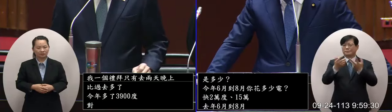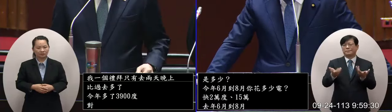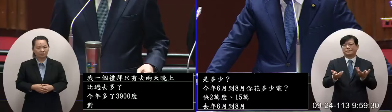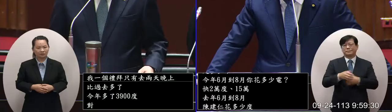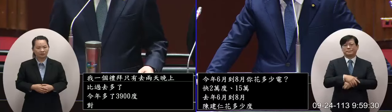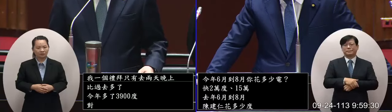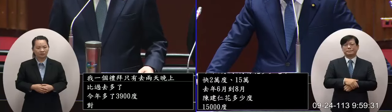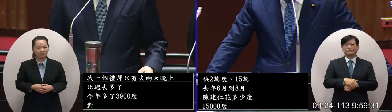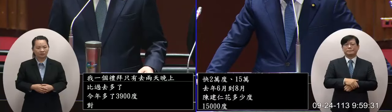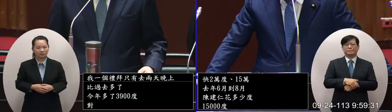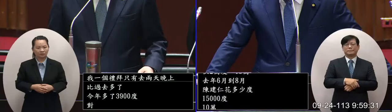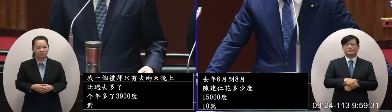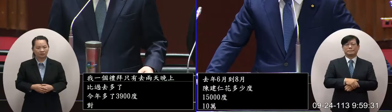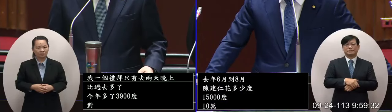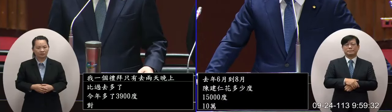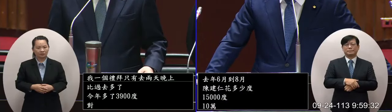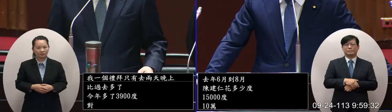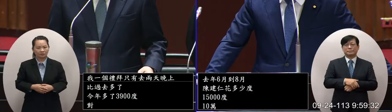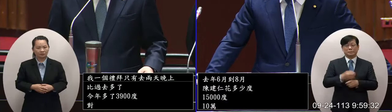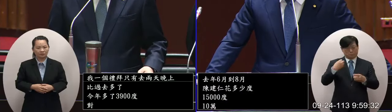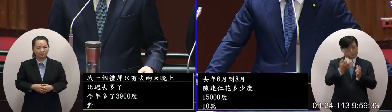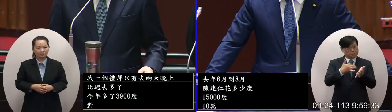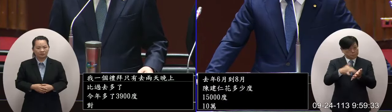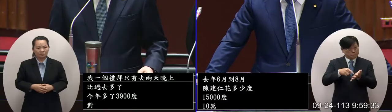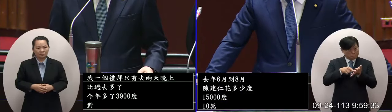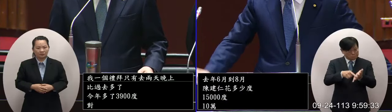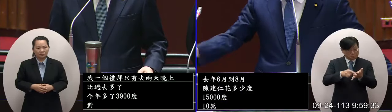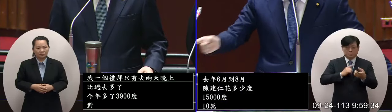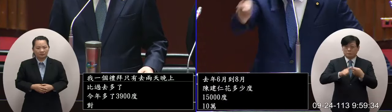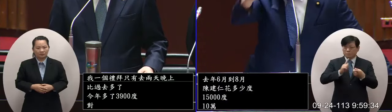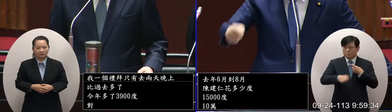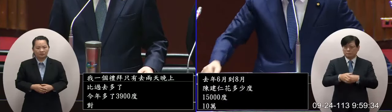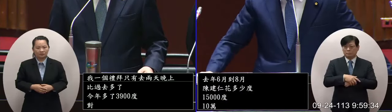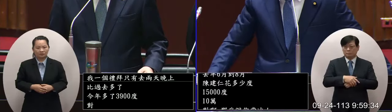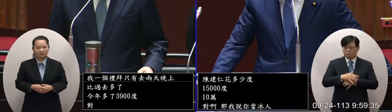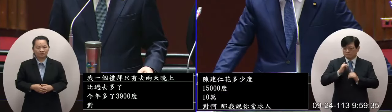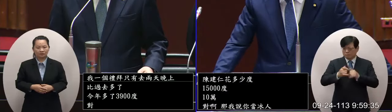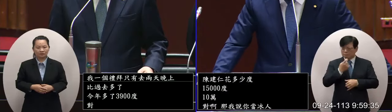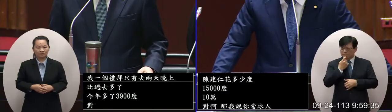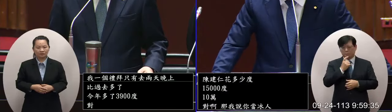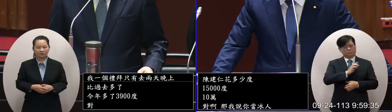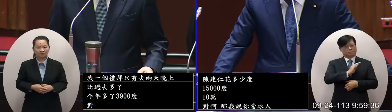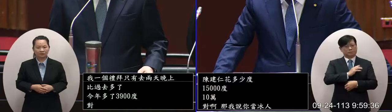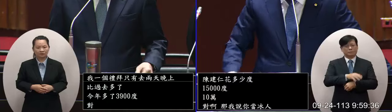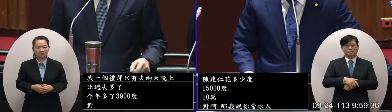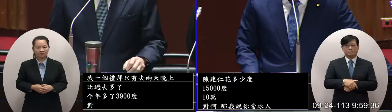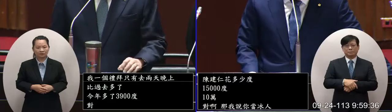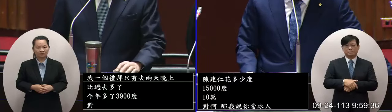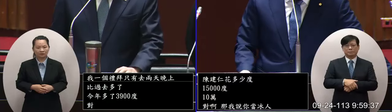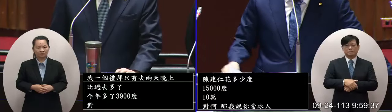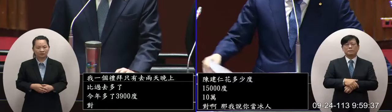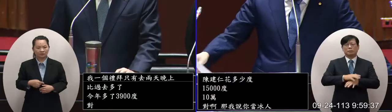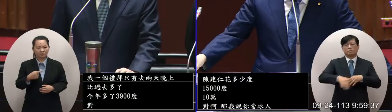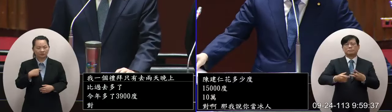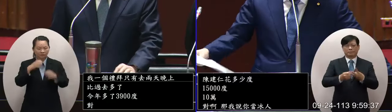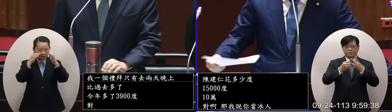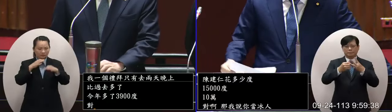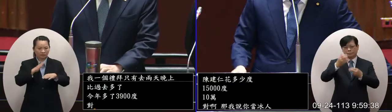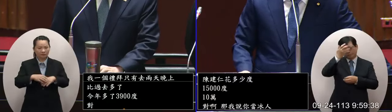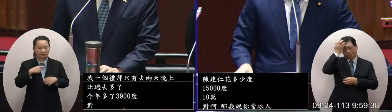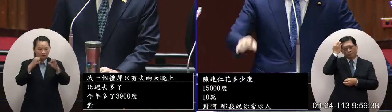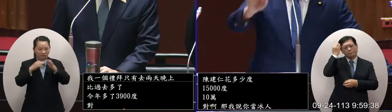啊。你觉得我讲你们预算编列没有道理吗？今天民众质疑没有道理吗？ 我会 再讲第三个啦。 我会